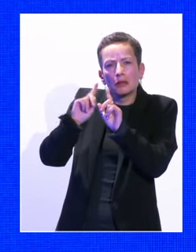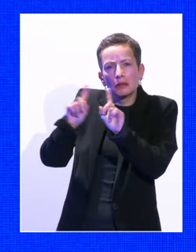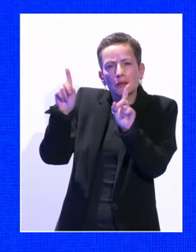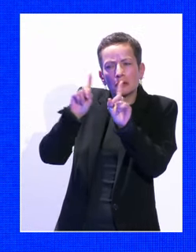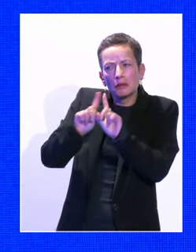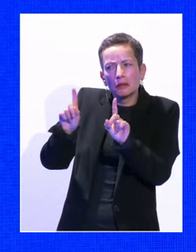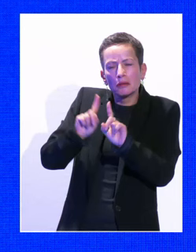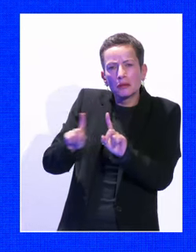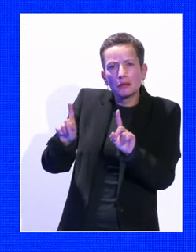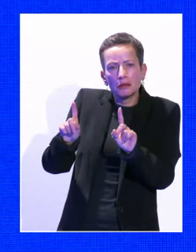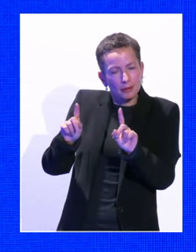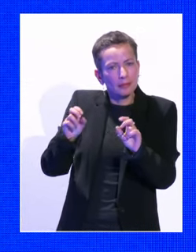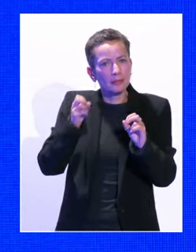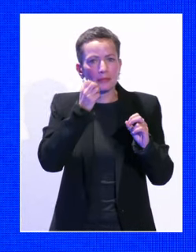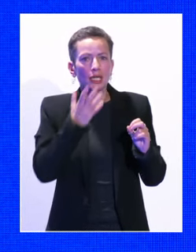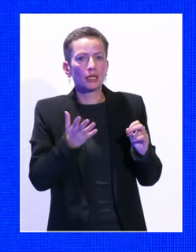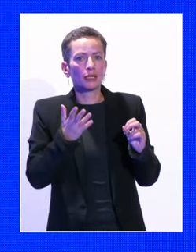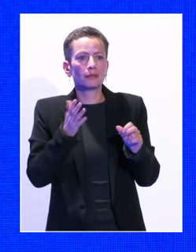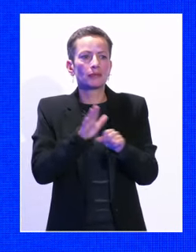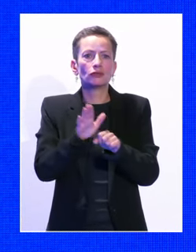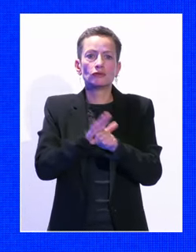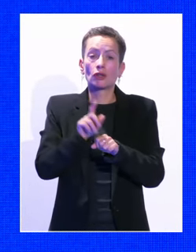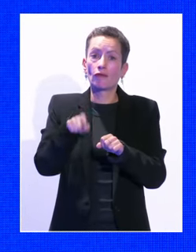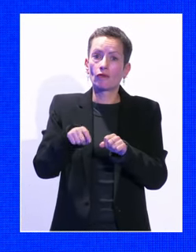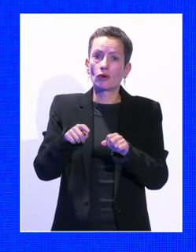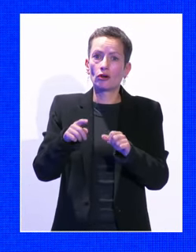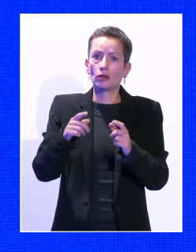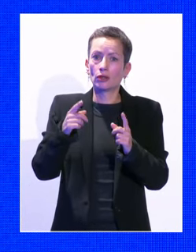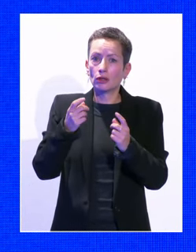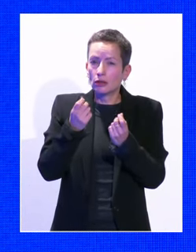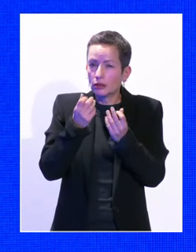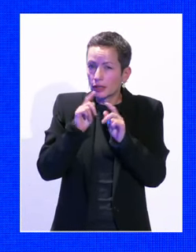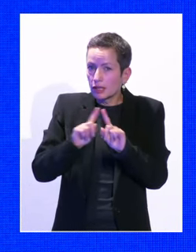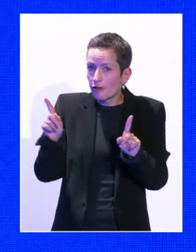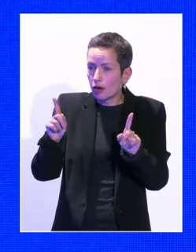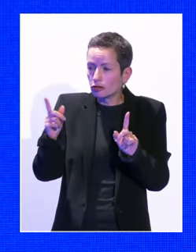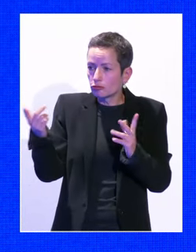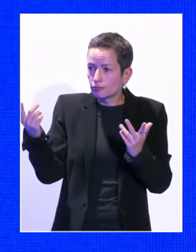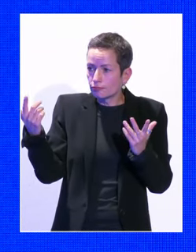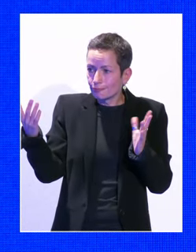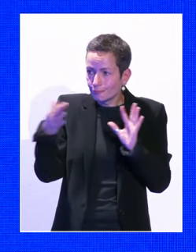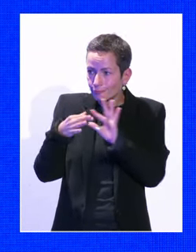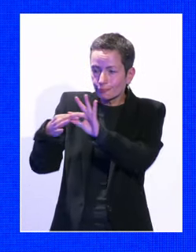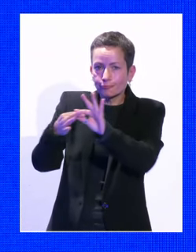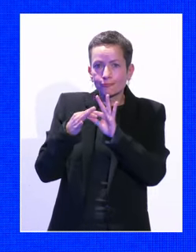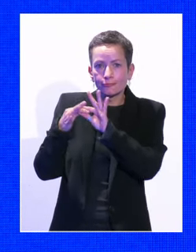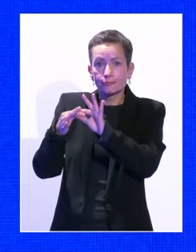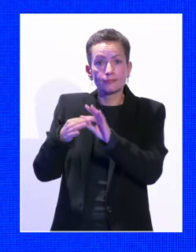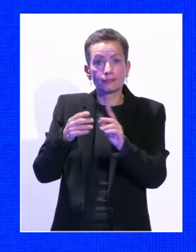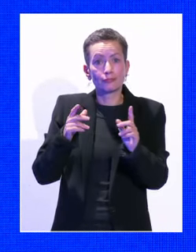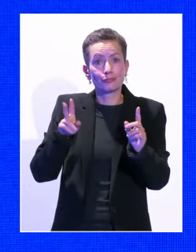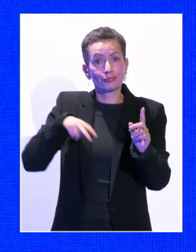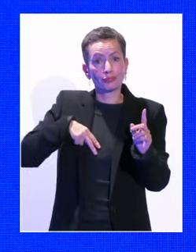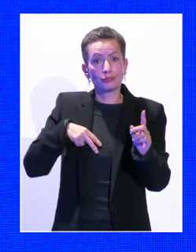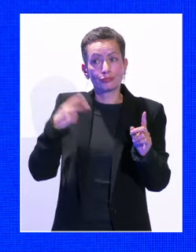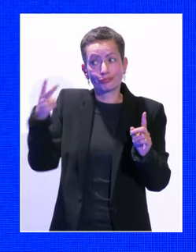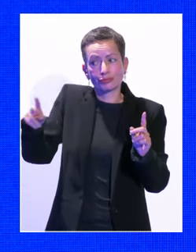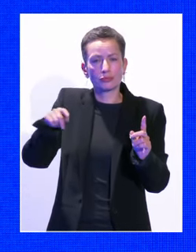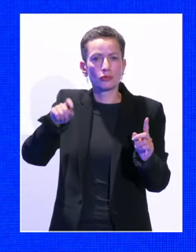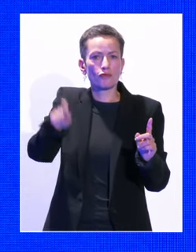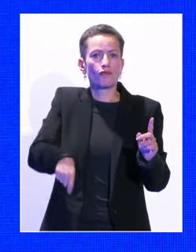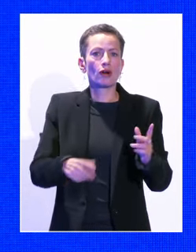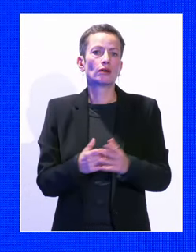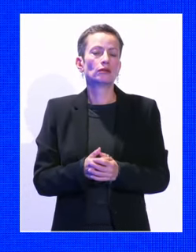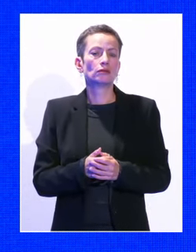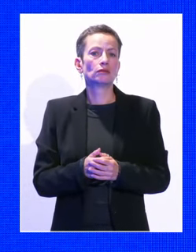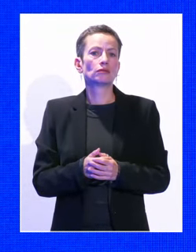des nuances, mais de les fédérer et que c'est notre devoir. Et c'est naturellement dans